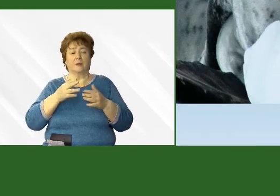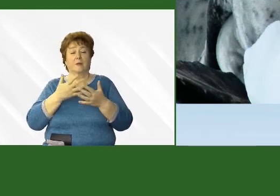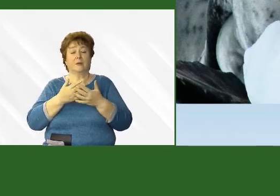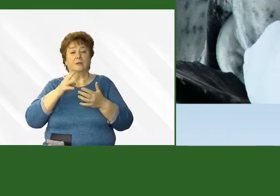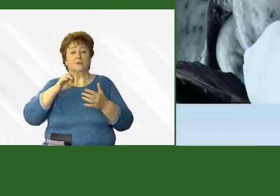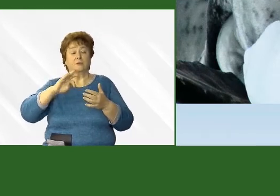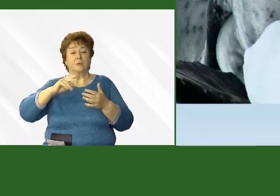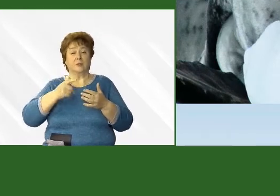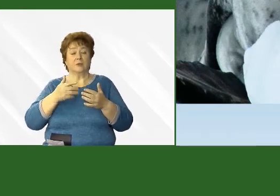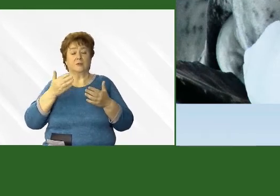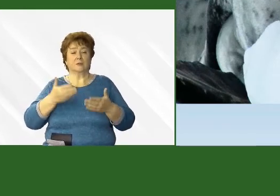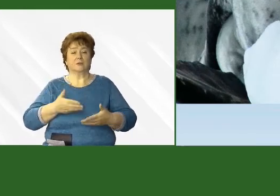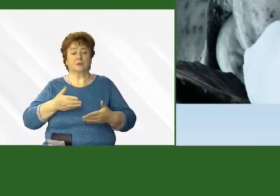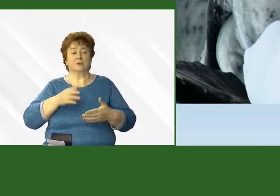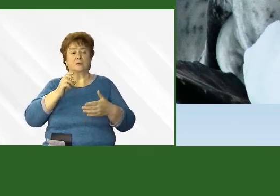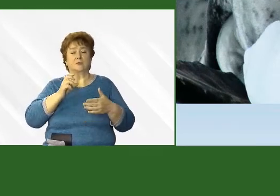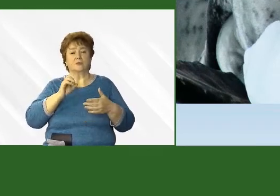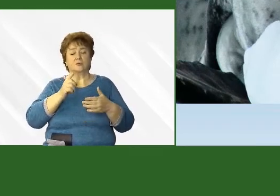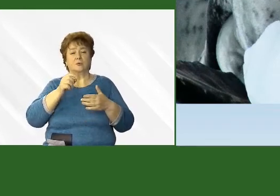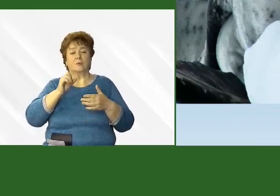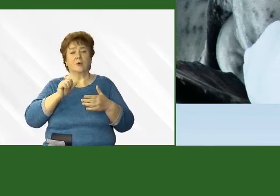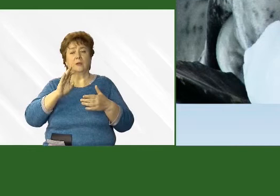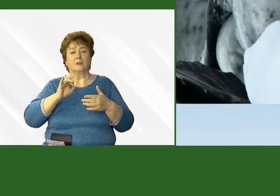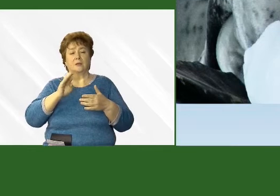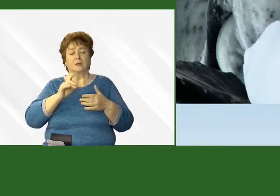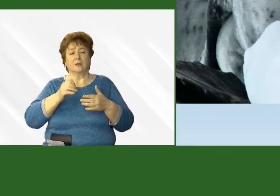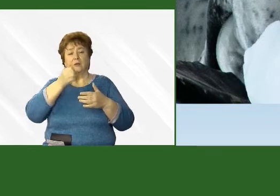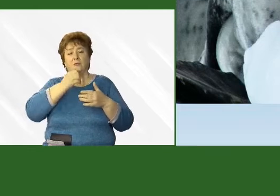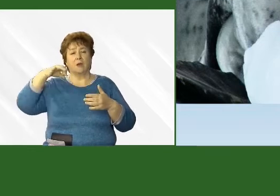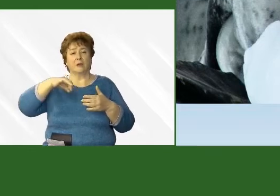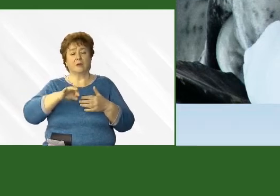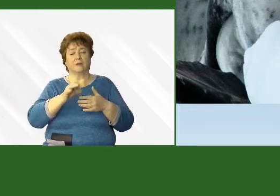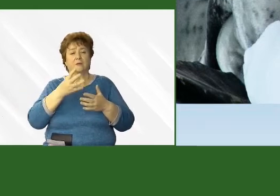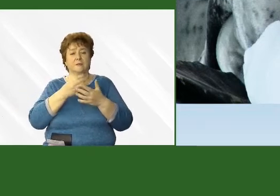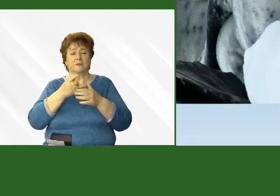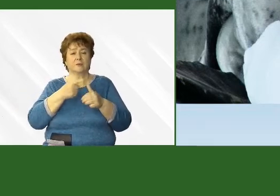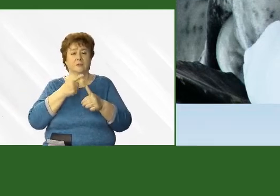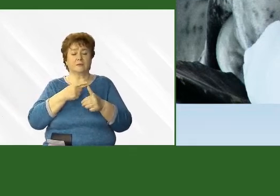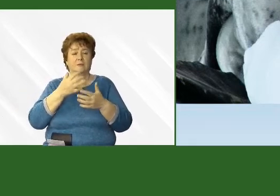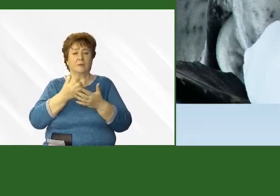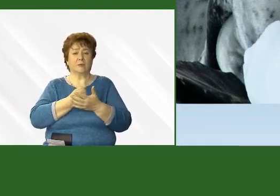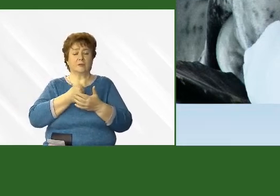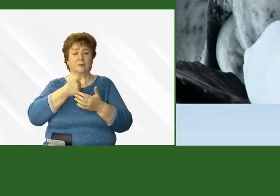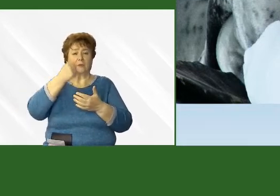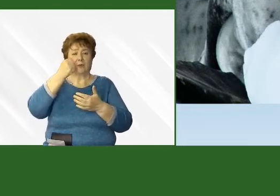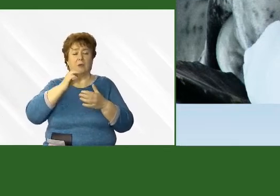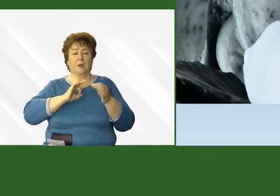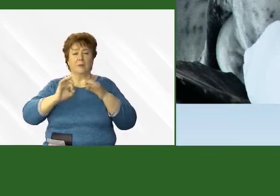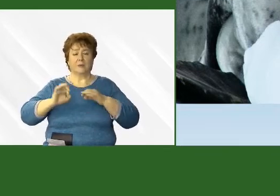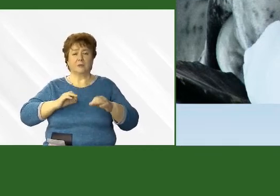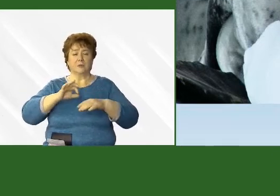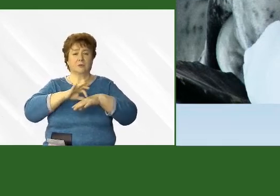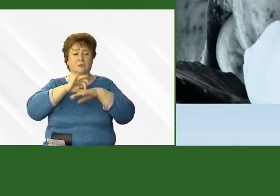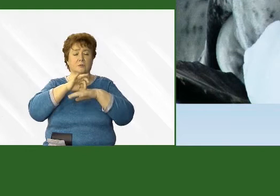тюленей, обитающий в субантарктических регионах Южного океана. Свое название получил благодаря пятнистой